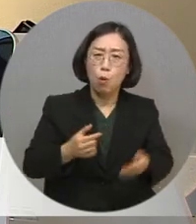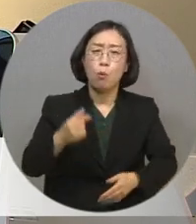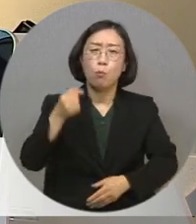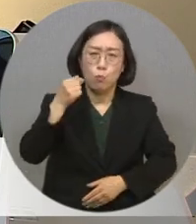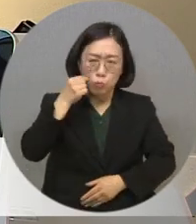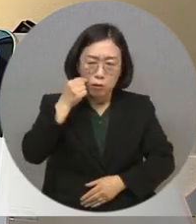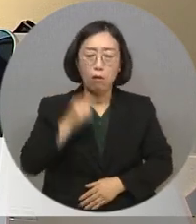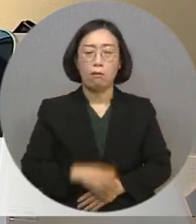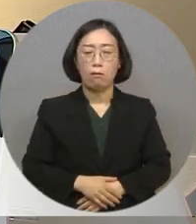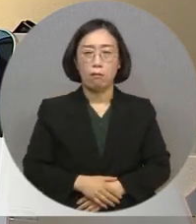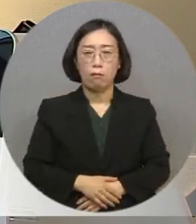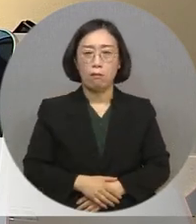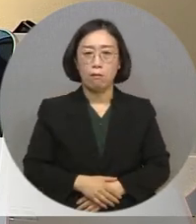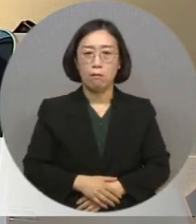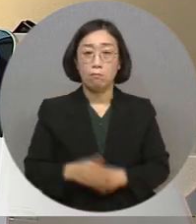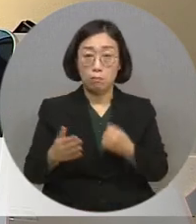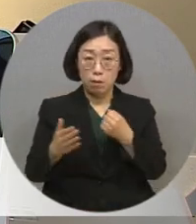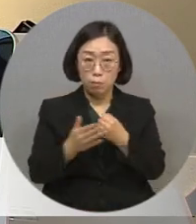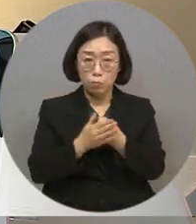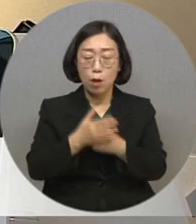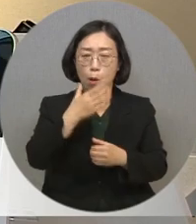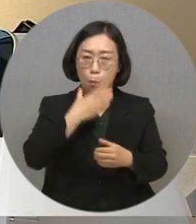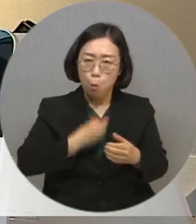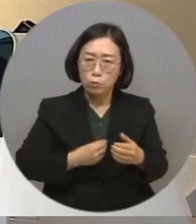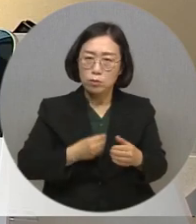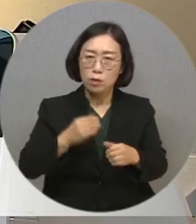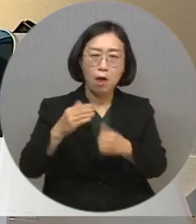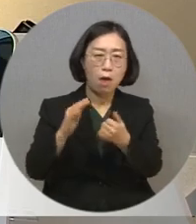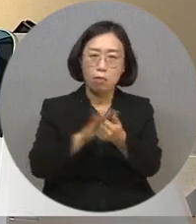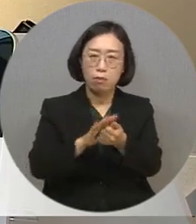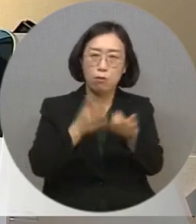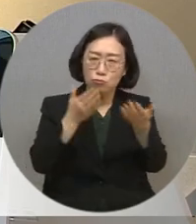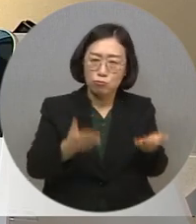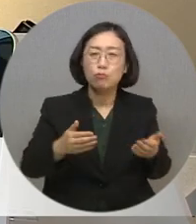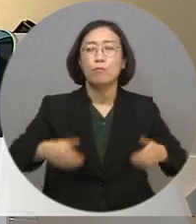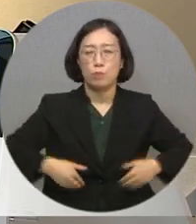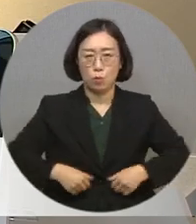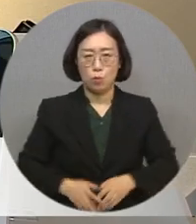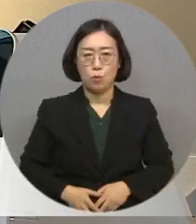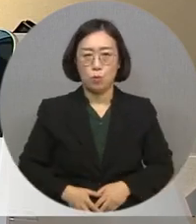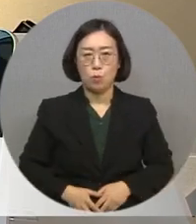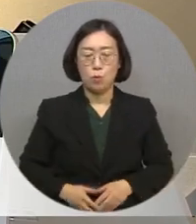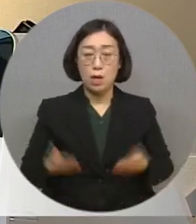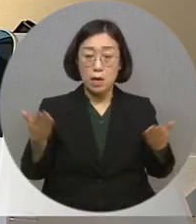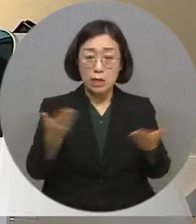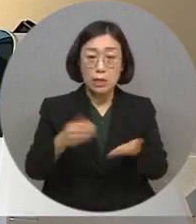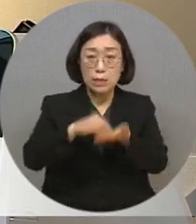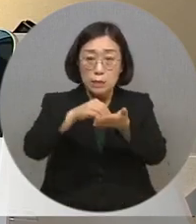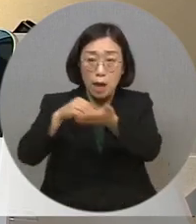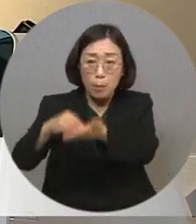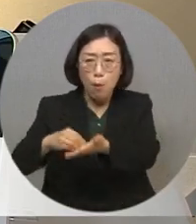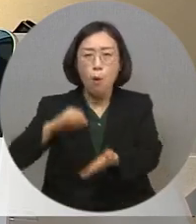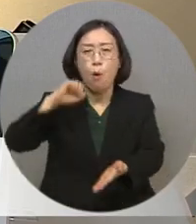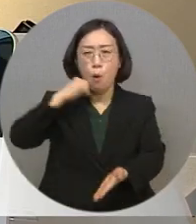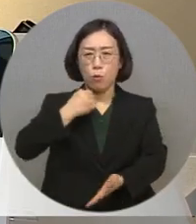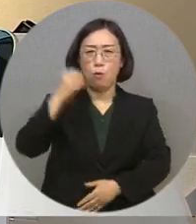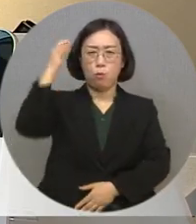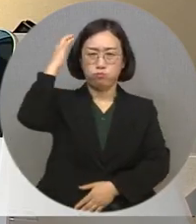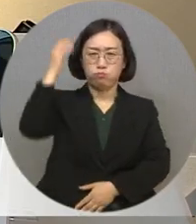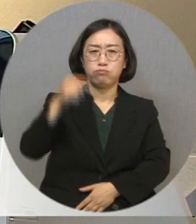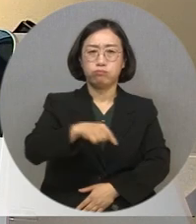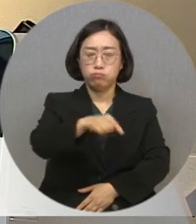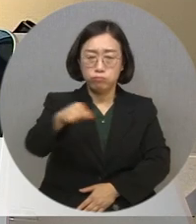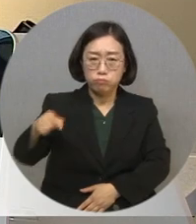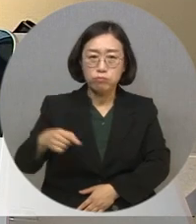지원을 받지 못하는 부분에 있어서 복지 사각지대라고 할 수 있습니다. 취약 계층이라고 명명이